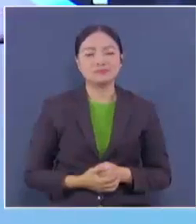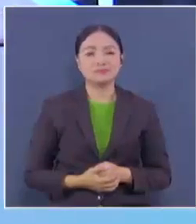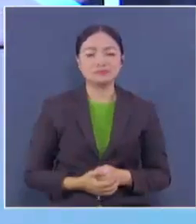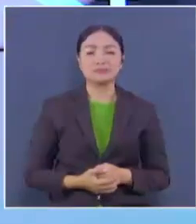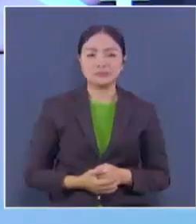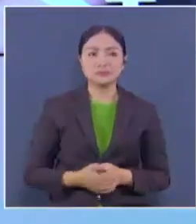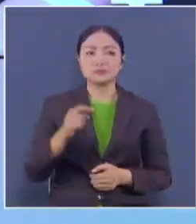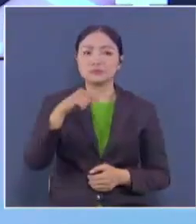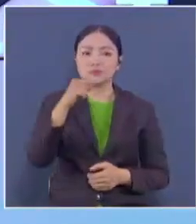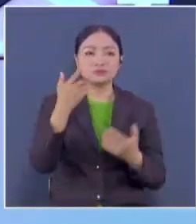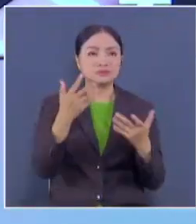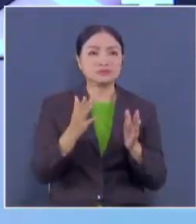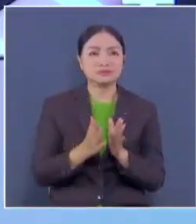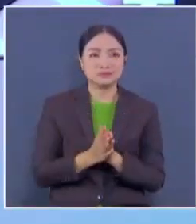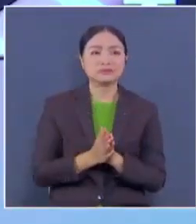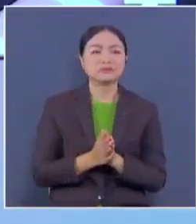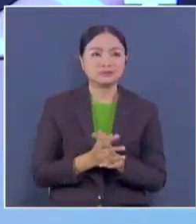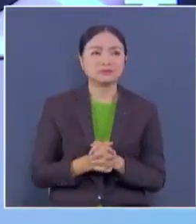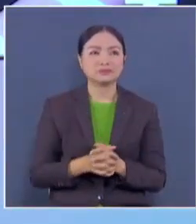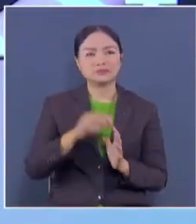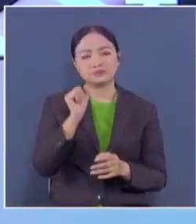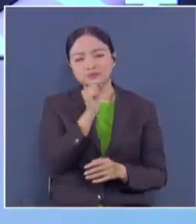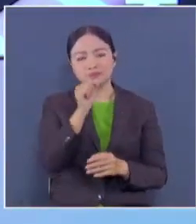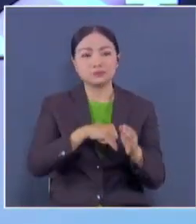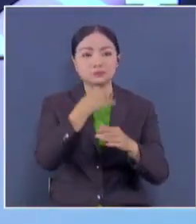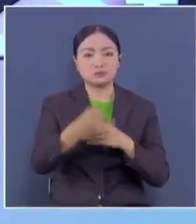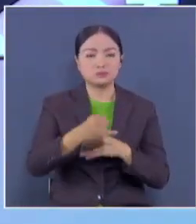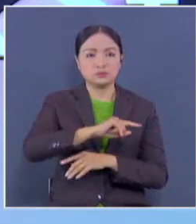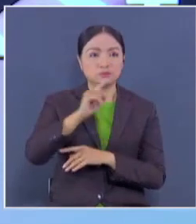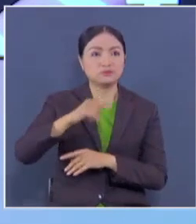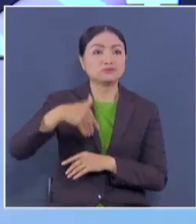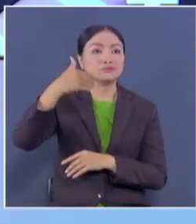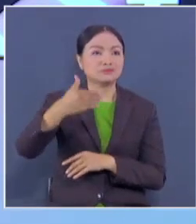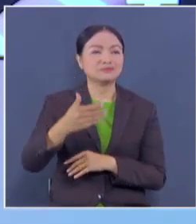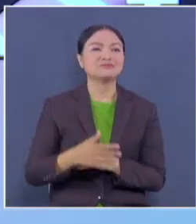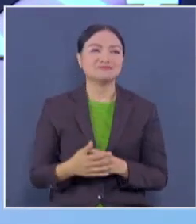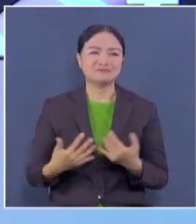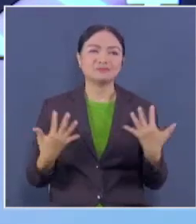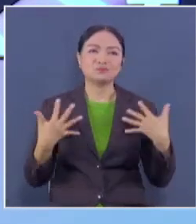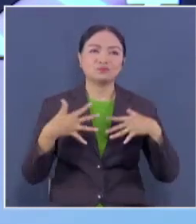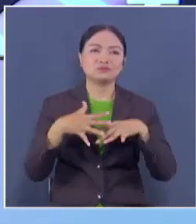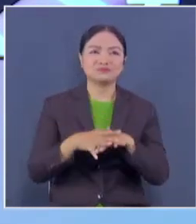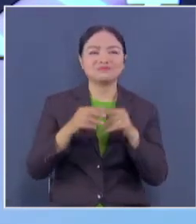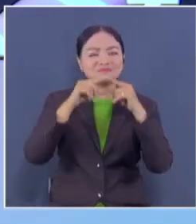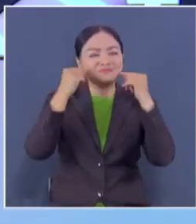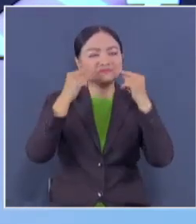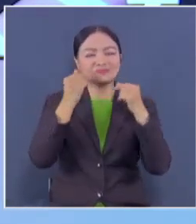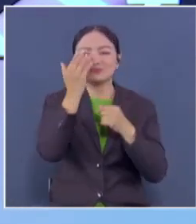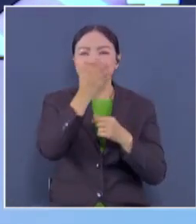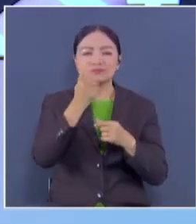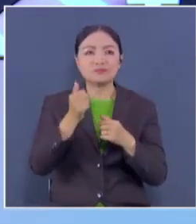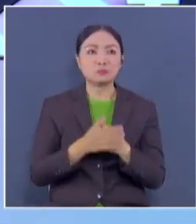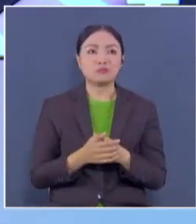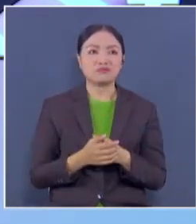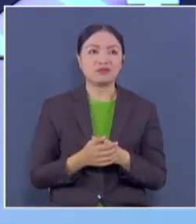อย่างที่เราเกริ่นกันไปเมื่อสักครู่นะคะว่าหลังจบคอนเสิร์ตปุ๊บวันรุ่งขึ้นค่ะก็มาร่วมงานอีเวนต์นะคะมายิ้มสวย